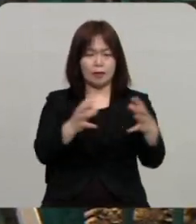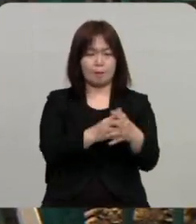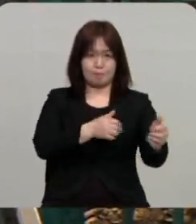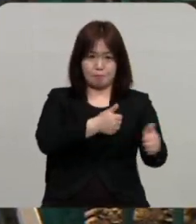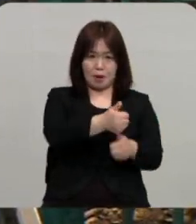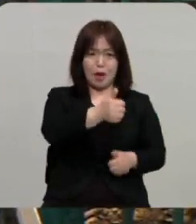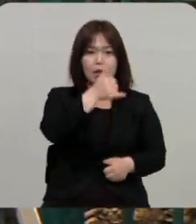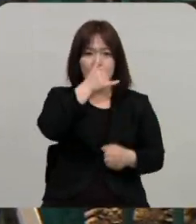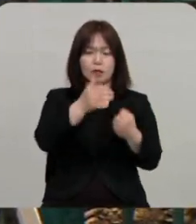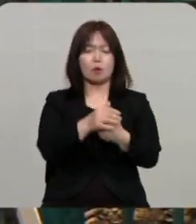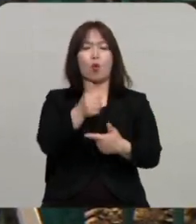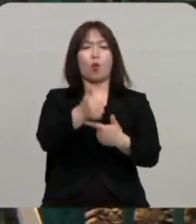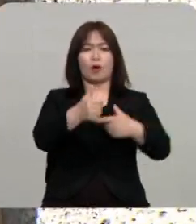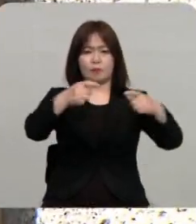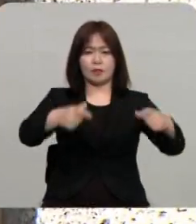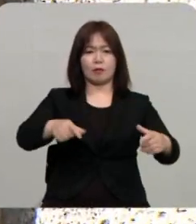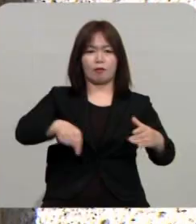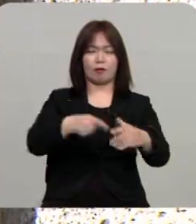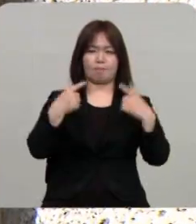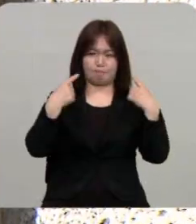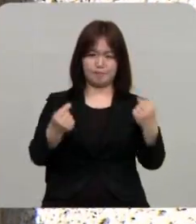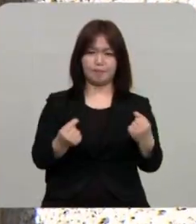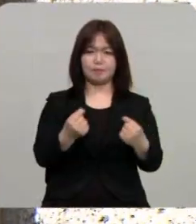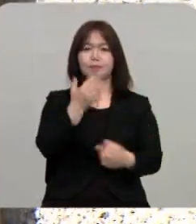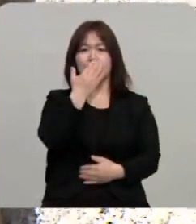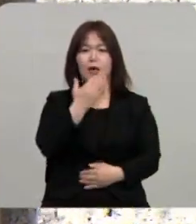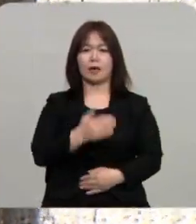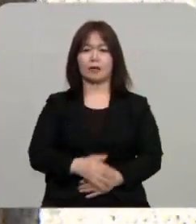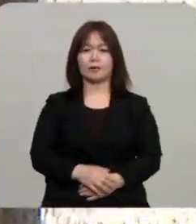승리함으로써 호남 지역이 보존될 수 있었고요.